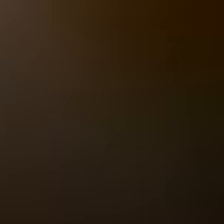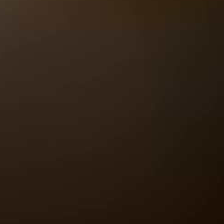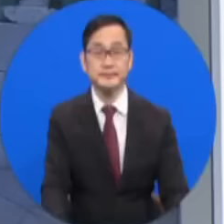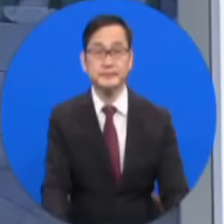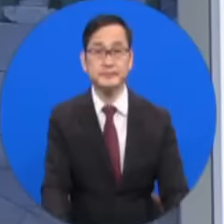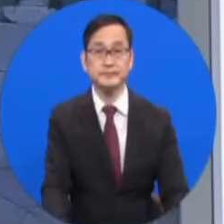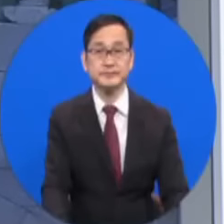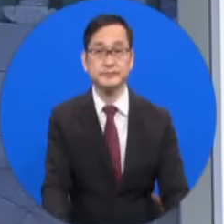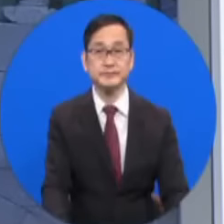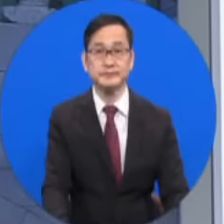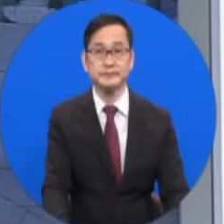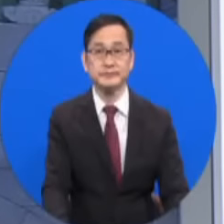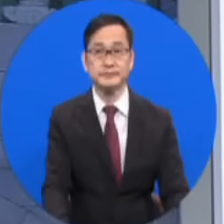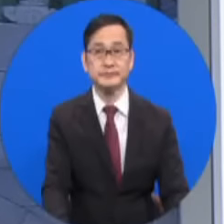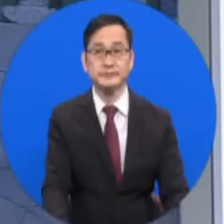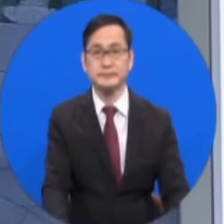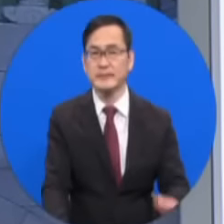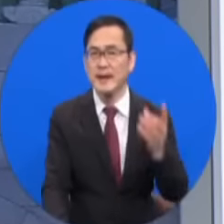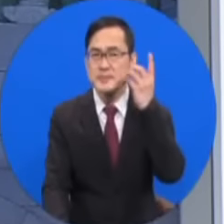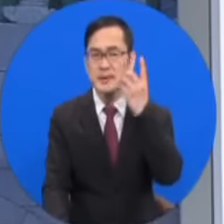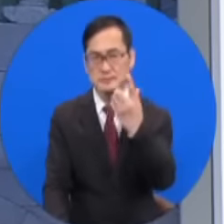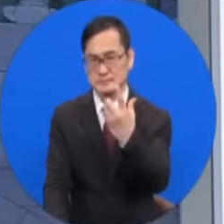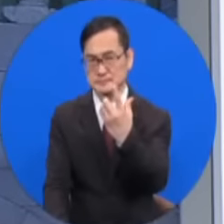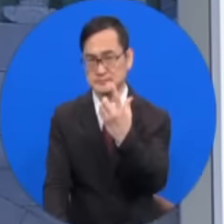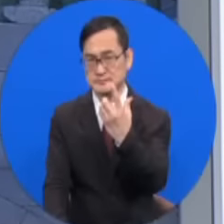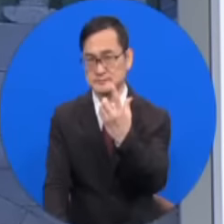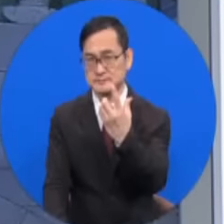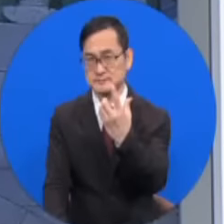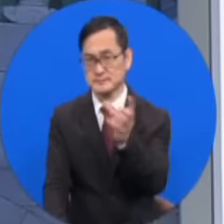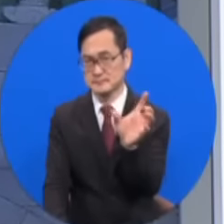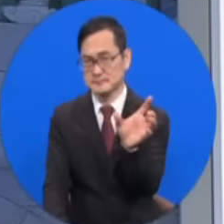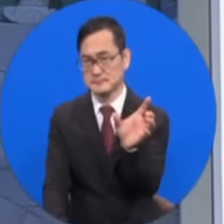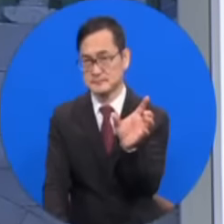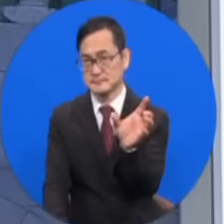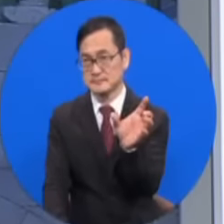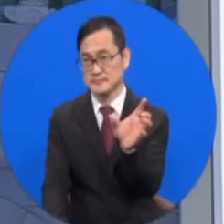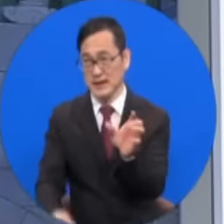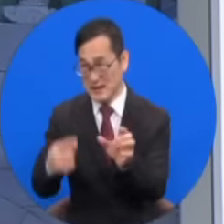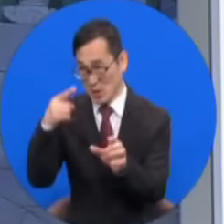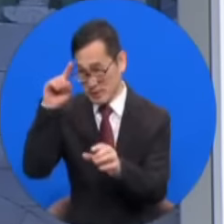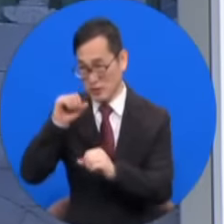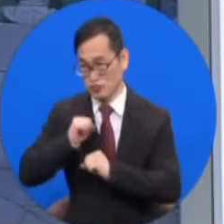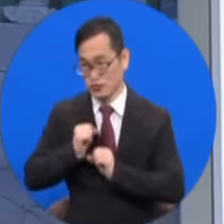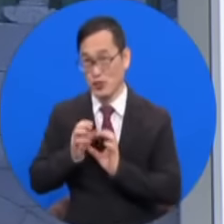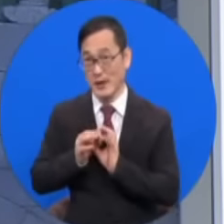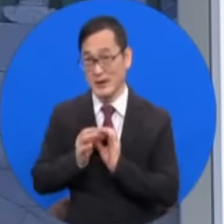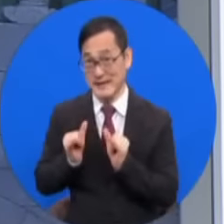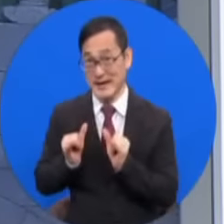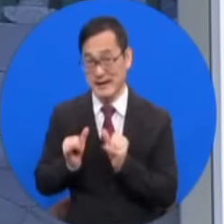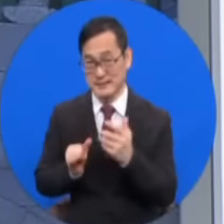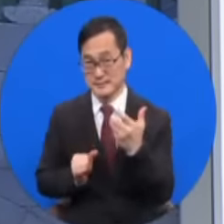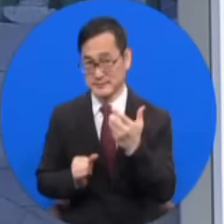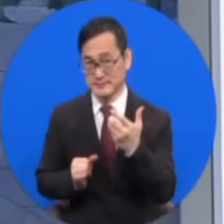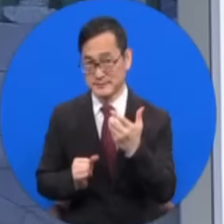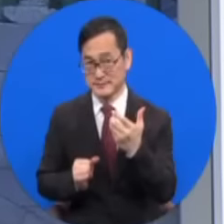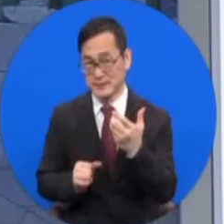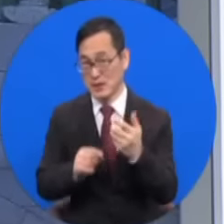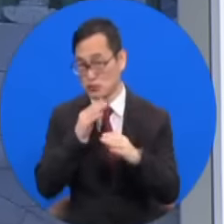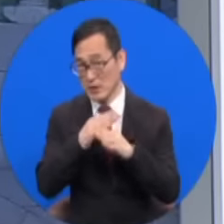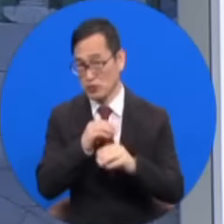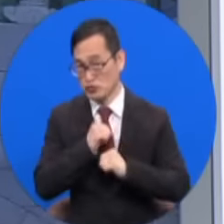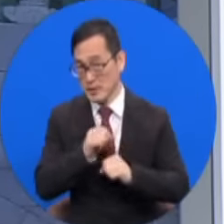들 자 이건 이제 휴대전화 영상으로 아마 러시아 군 관계자가이 찍던 중에 북한 군인의